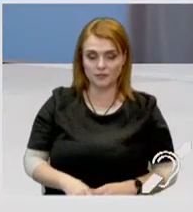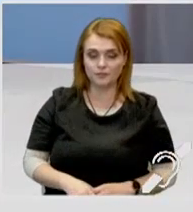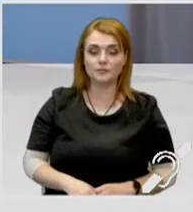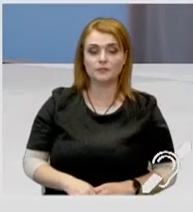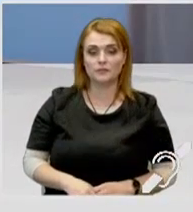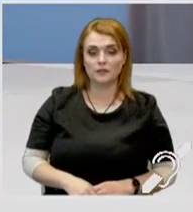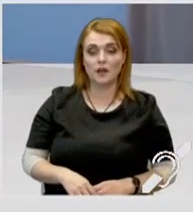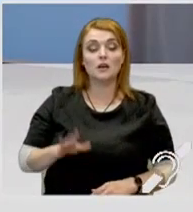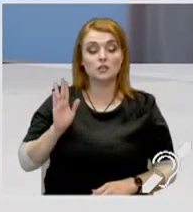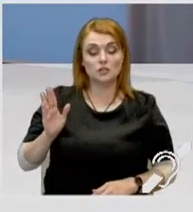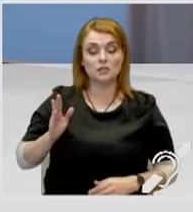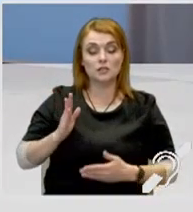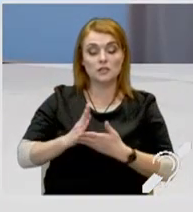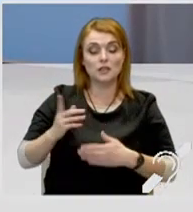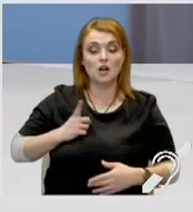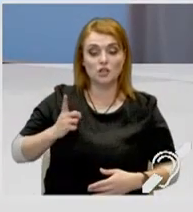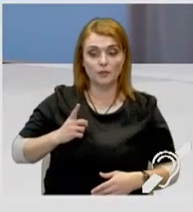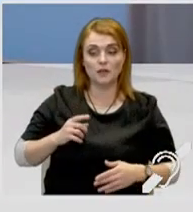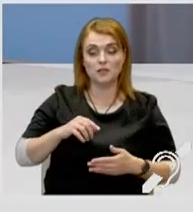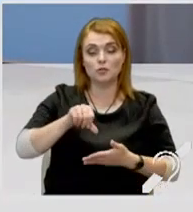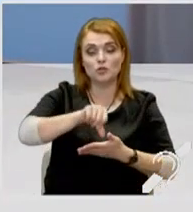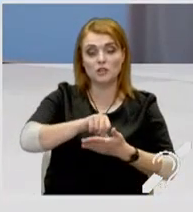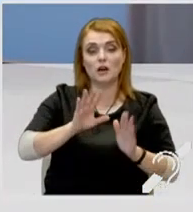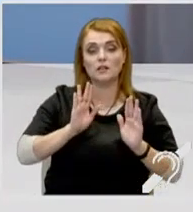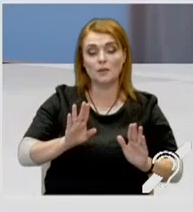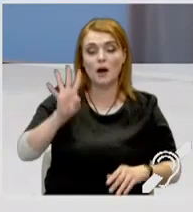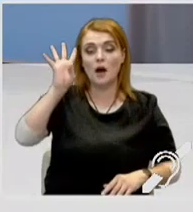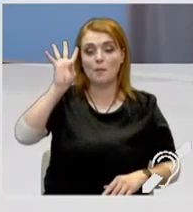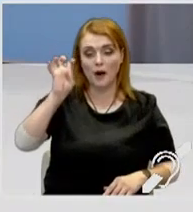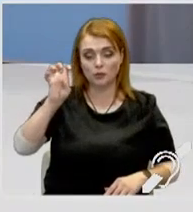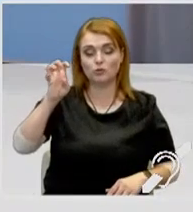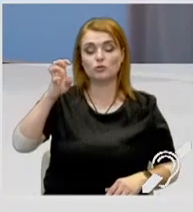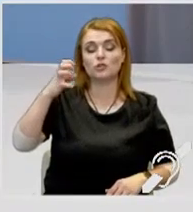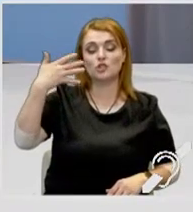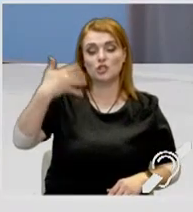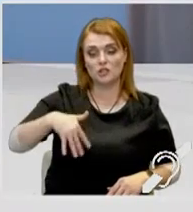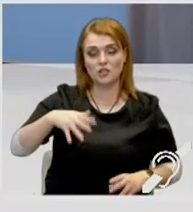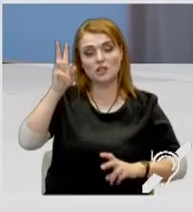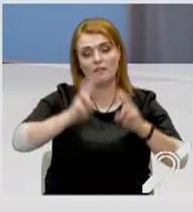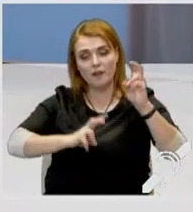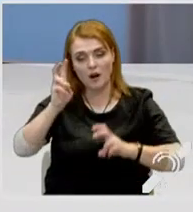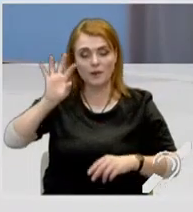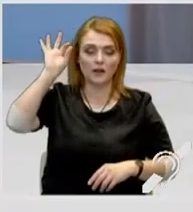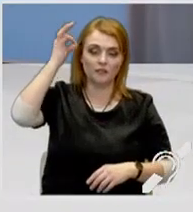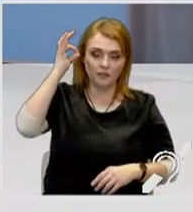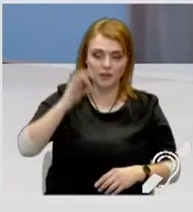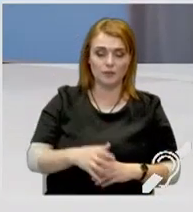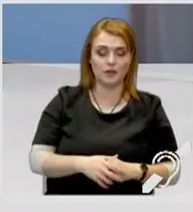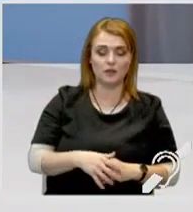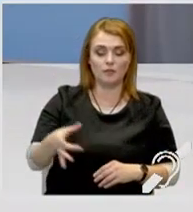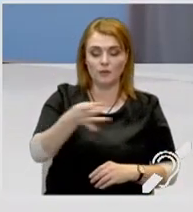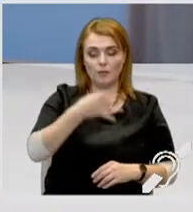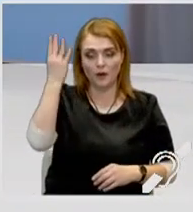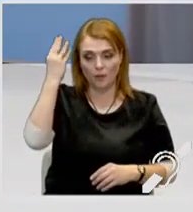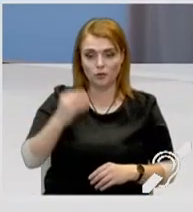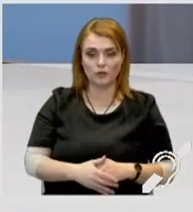Industrie. Sunt așteptate să participe cel puțin 450 de companii autohtone din diferite ramuri ale economiei. România